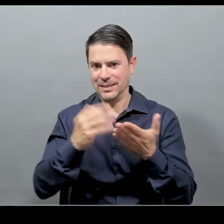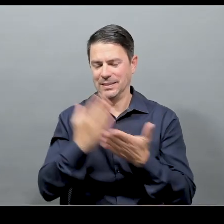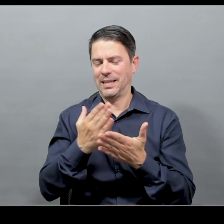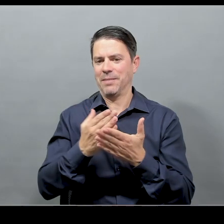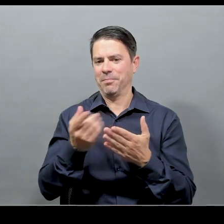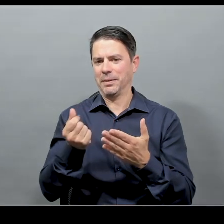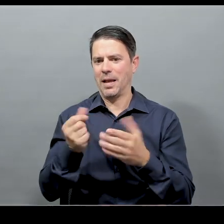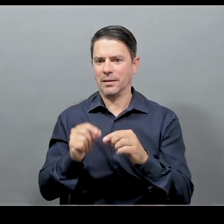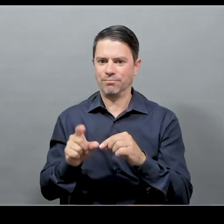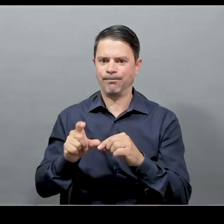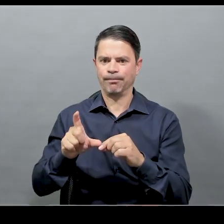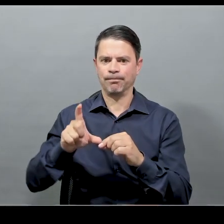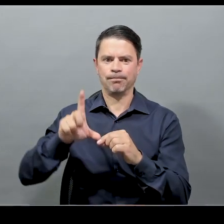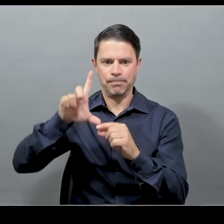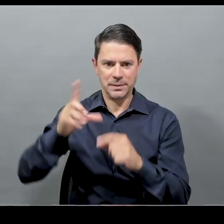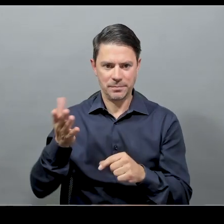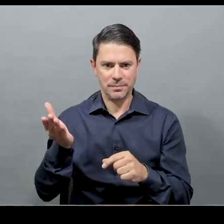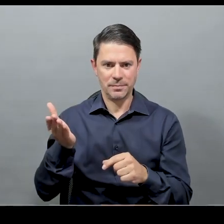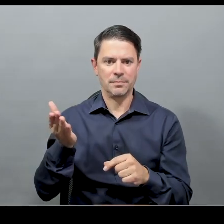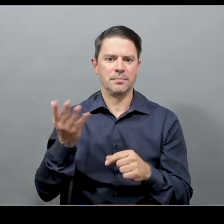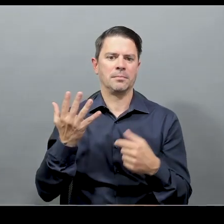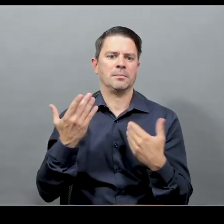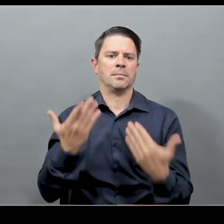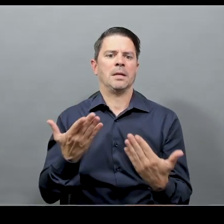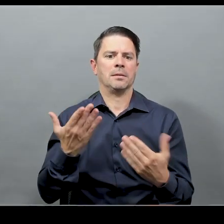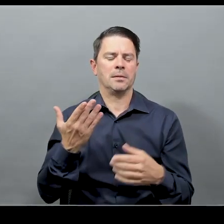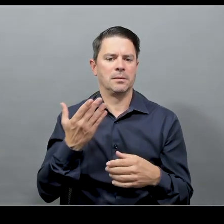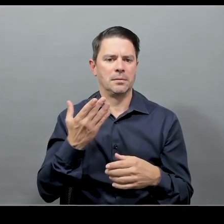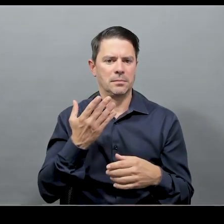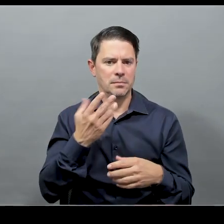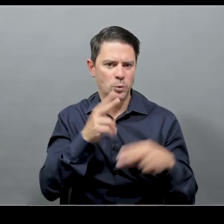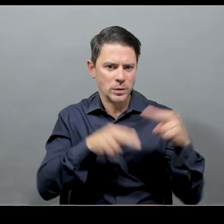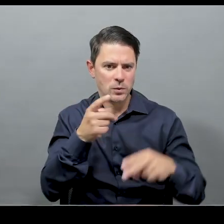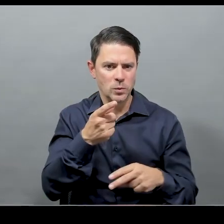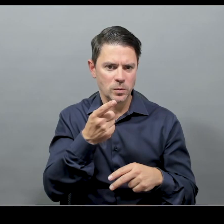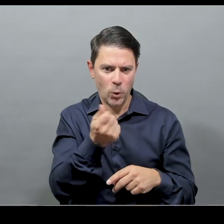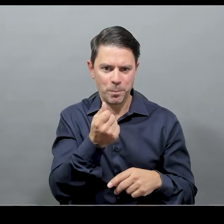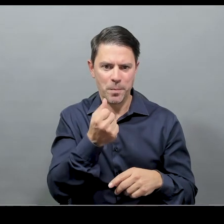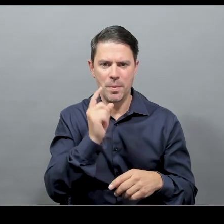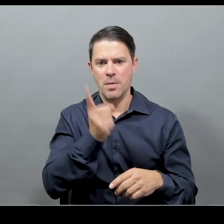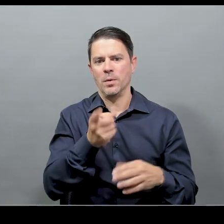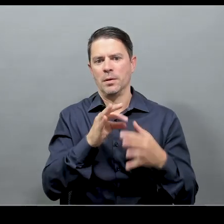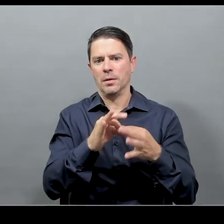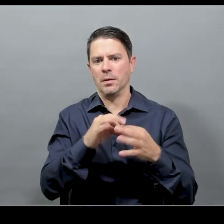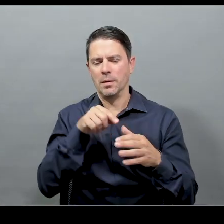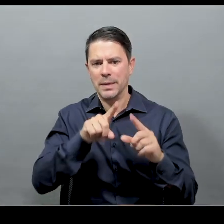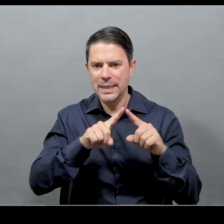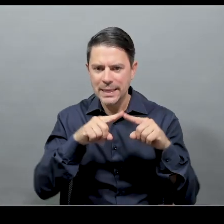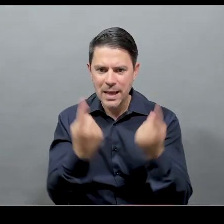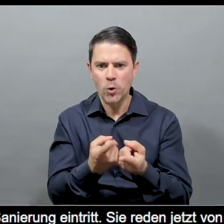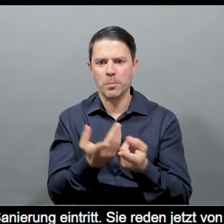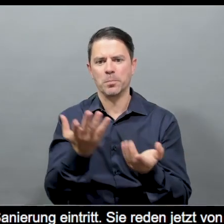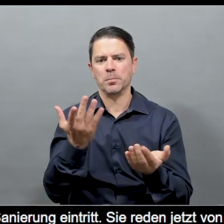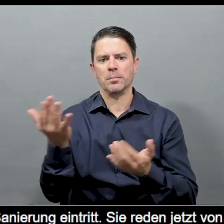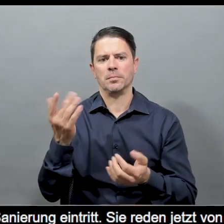kommen daher, dass das Studentenwerk München von uns eine Stärkung seiner eigenen Eigenkapitalbasis gefordert hatte, um dann selbst die